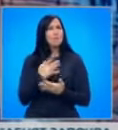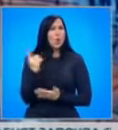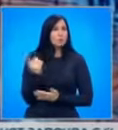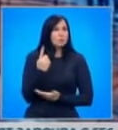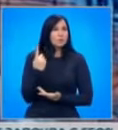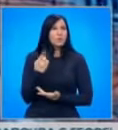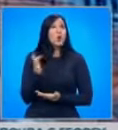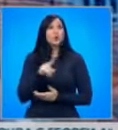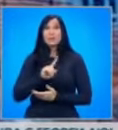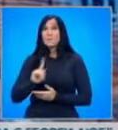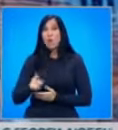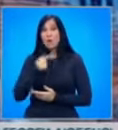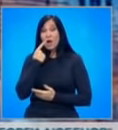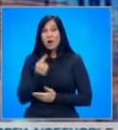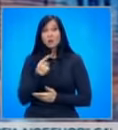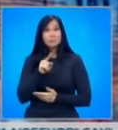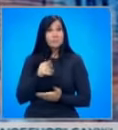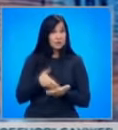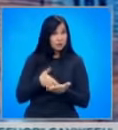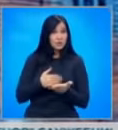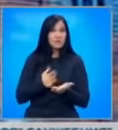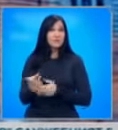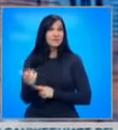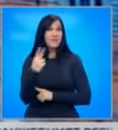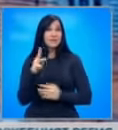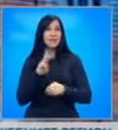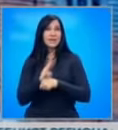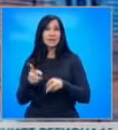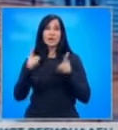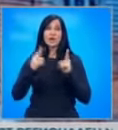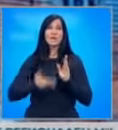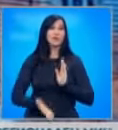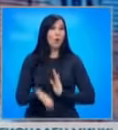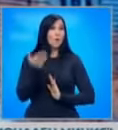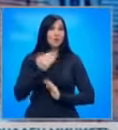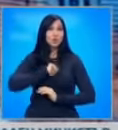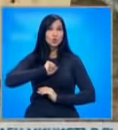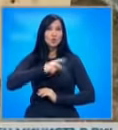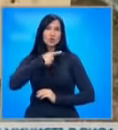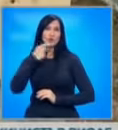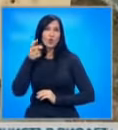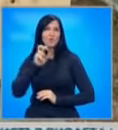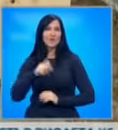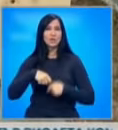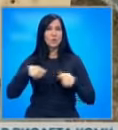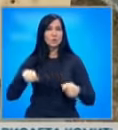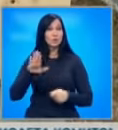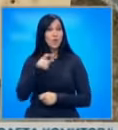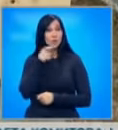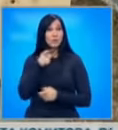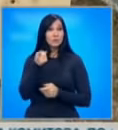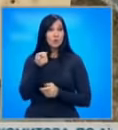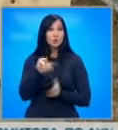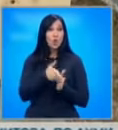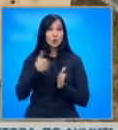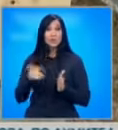странно, още не мога да ви кажа защо. През 2013 се решава да се вдигне скоростта на 120 км. По думите и в този